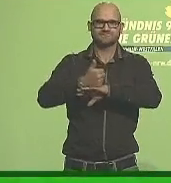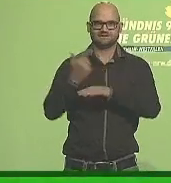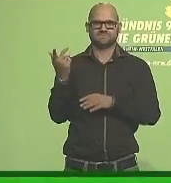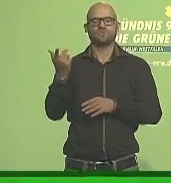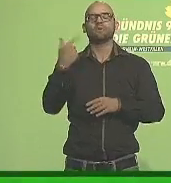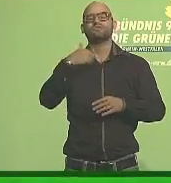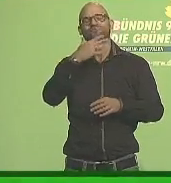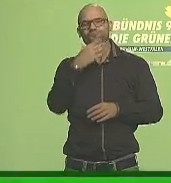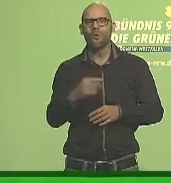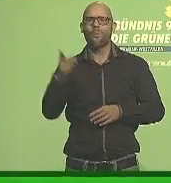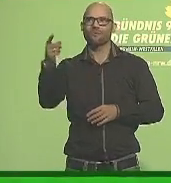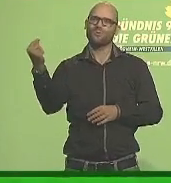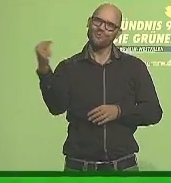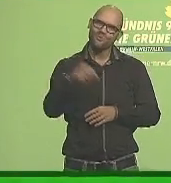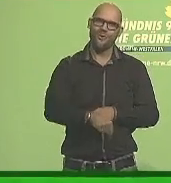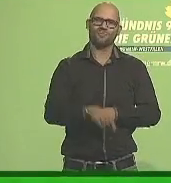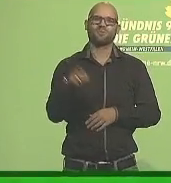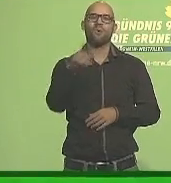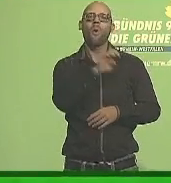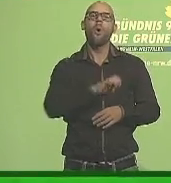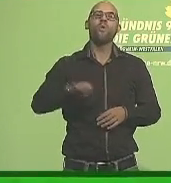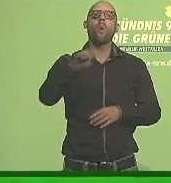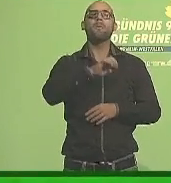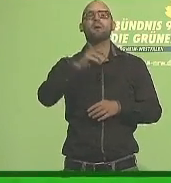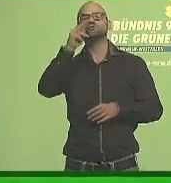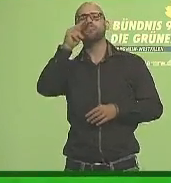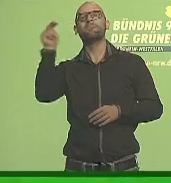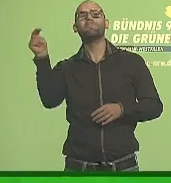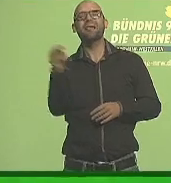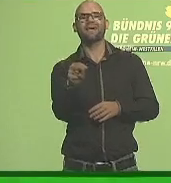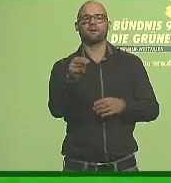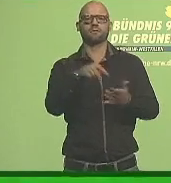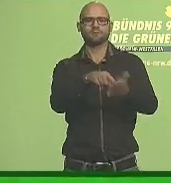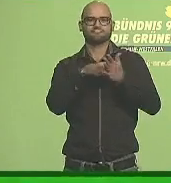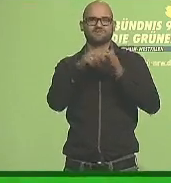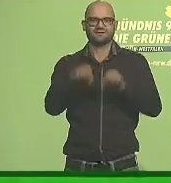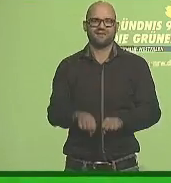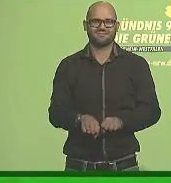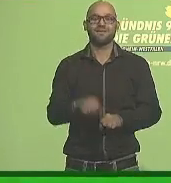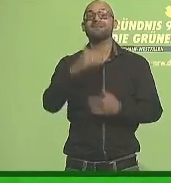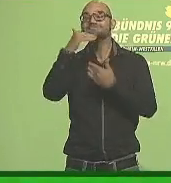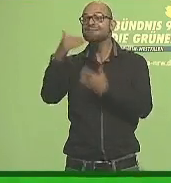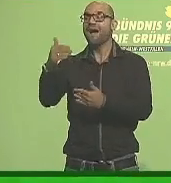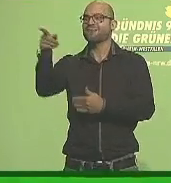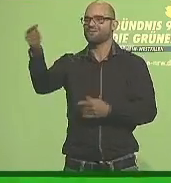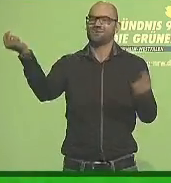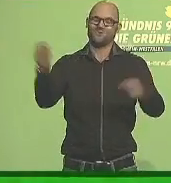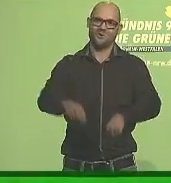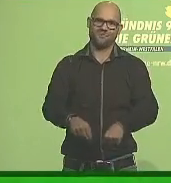uns, dass du hier bist und uns den europäischen Blick heute zeigst. Danke, Rebecca, dass du gekommen bist schon mal.